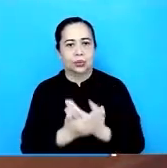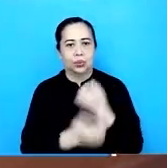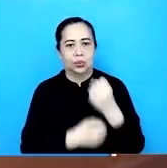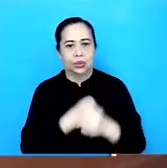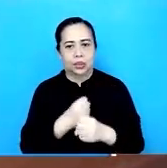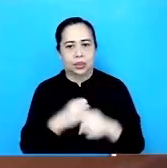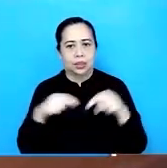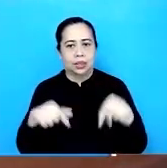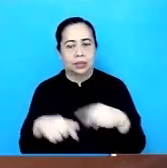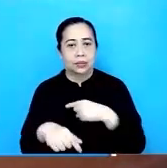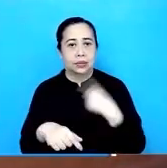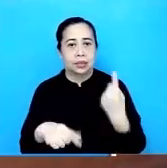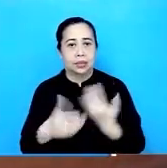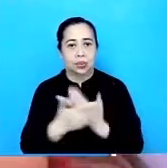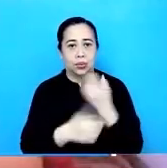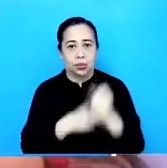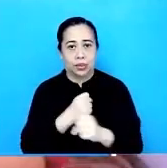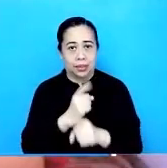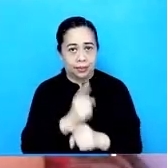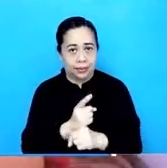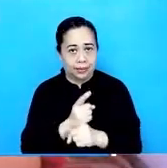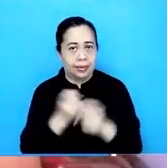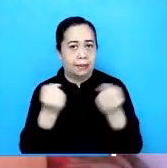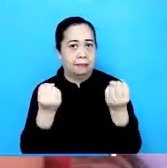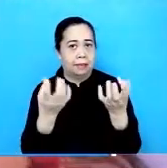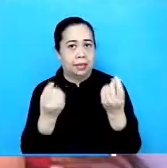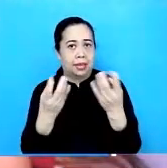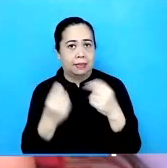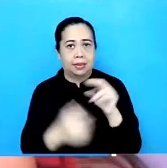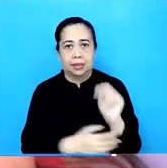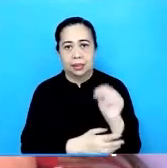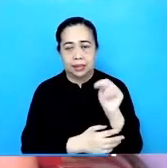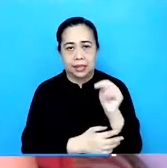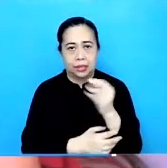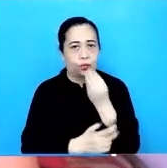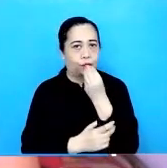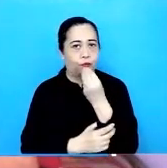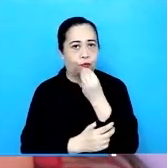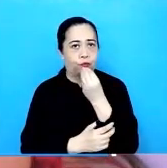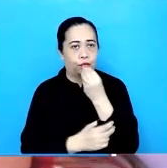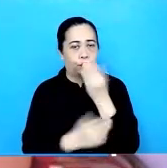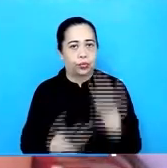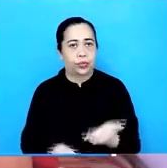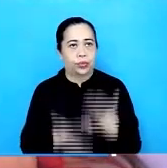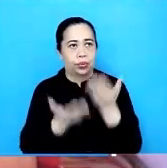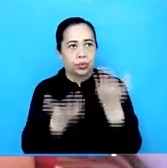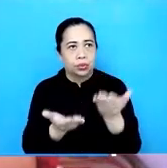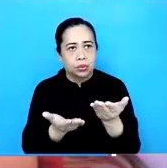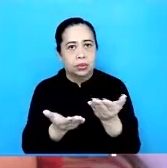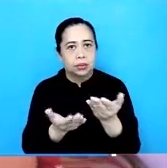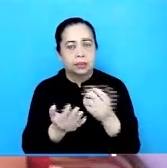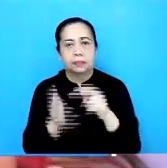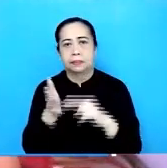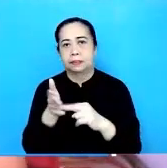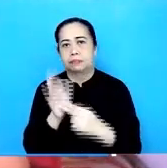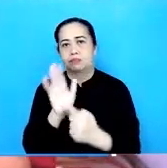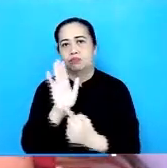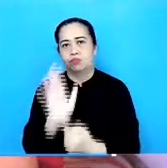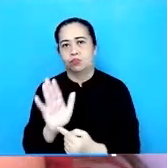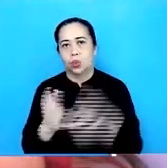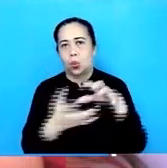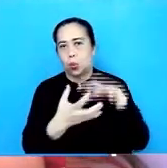Ngayong Chinese New Year, right? Marami tayong mga kailangang pagkain na ihain na nagsisimbolize ng